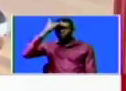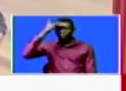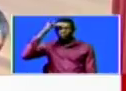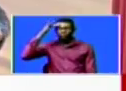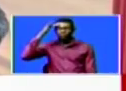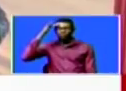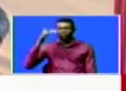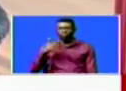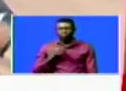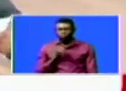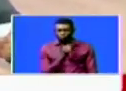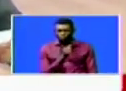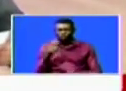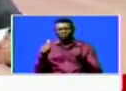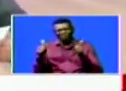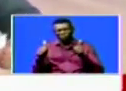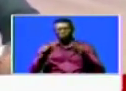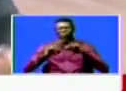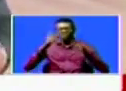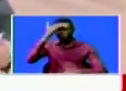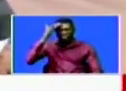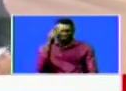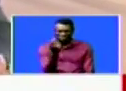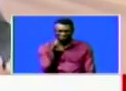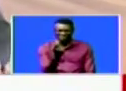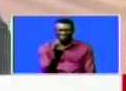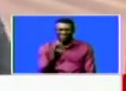Na sio kuzeeka lakini nimesahau.